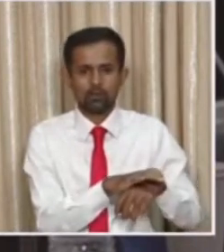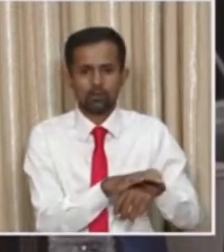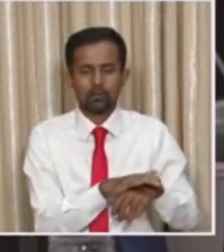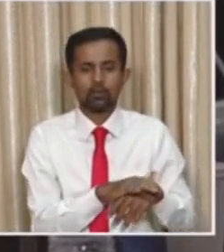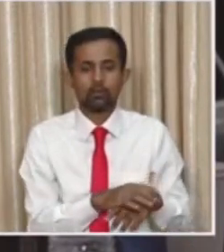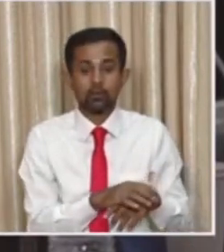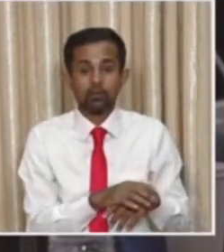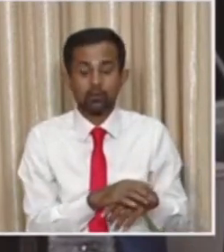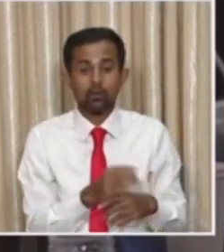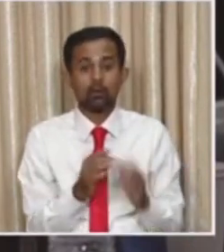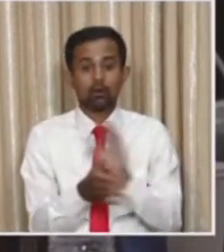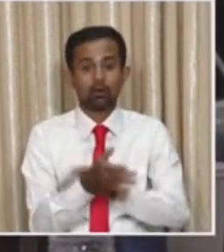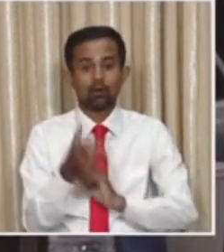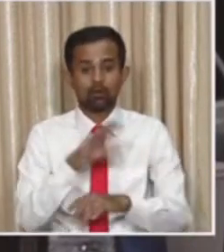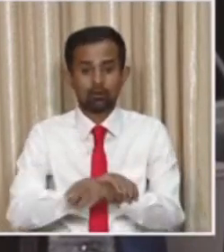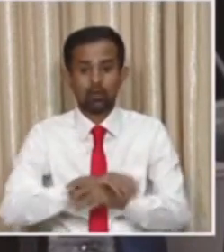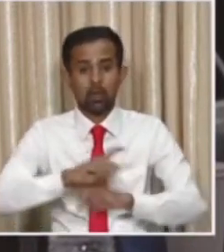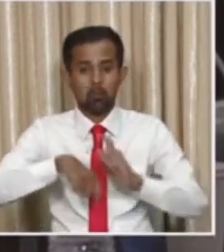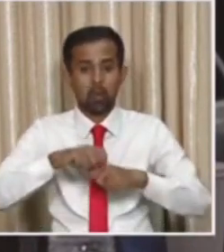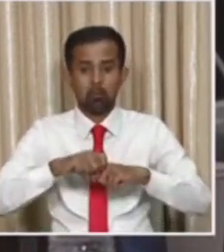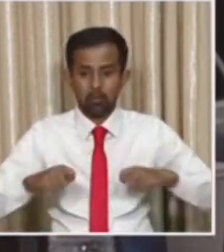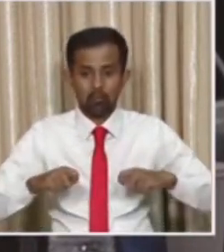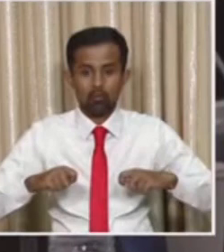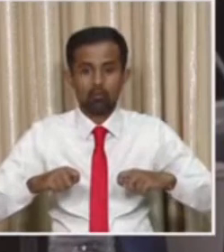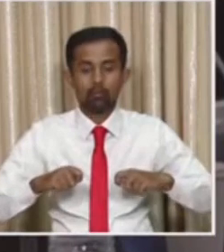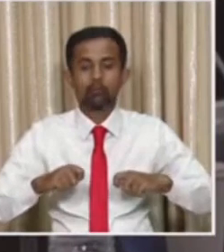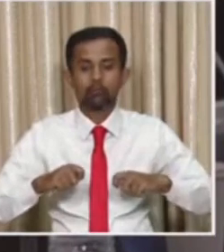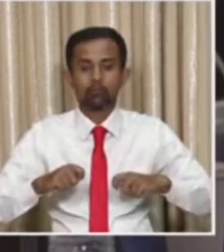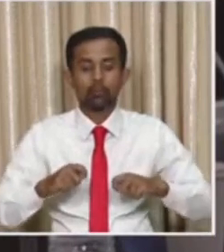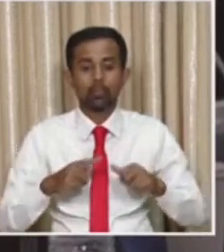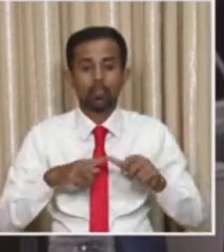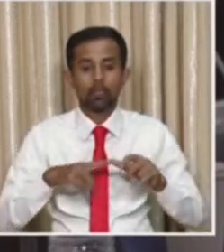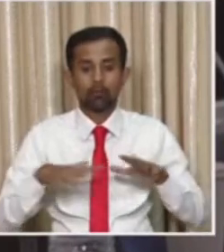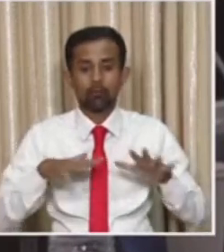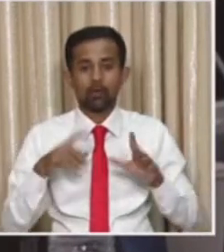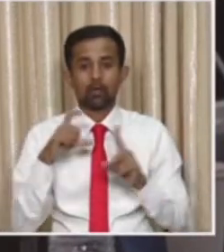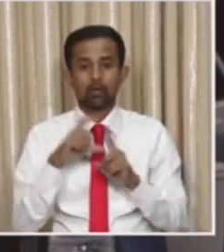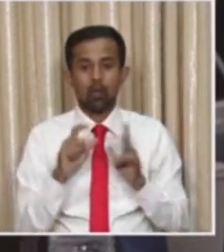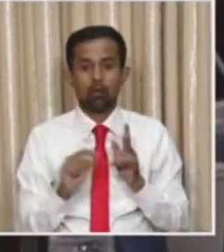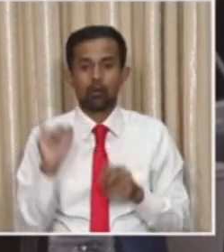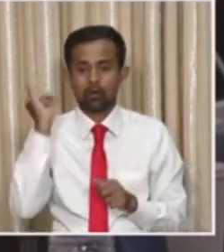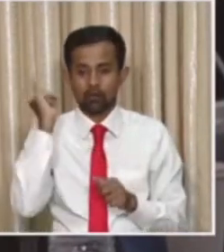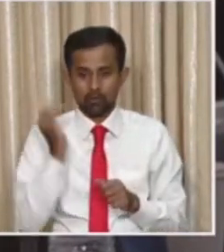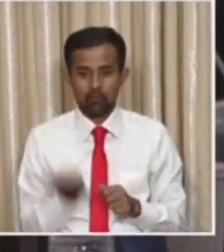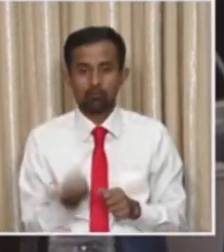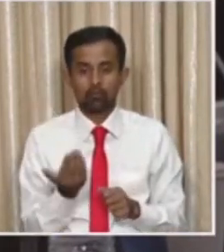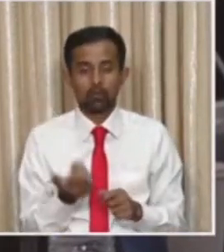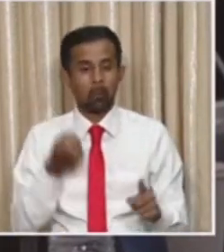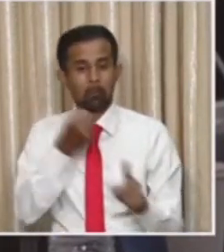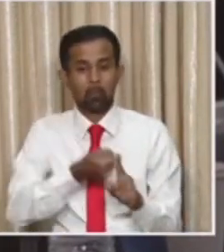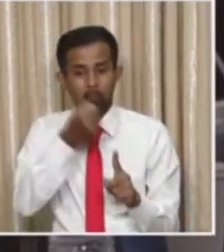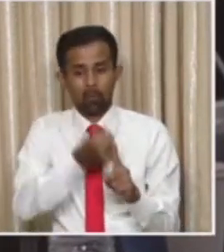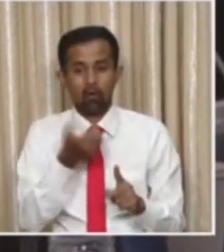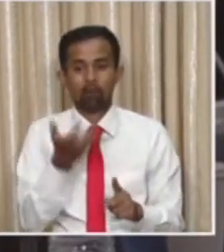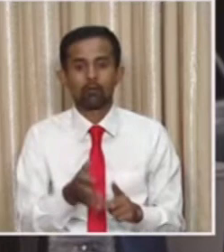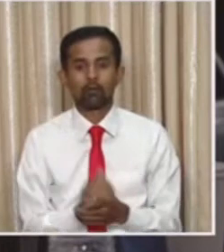இரண்டும் கட்டப்பட்டு வனஜீவராசிகள் திணைக்கள உத்தியோகத்தர்களால் கடுமையாக தாக்கப்பட்டிருக்கின்றார். மிக கொடூரமாக சித்திரவதை செய்யப்பட்டிருக்கின்றார். அதிரடி